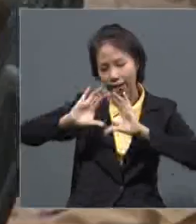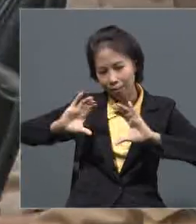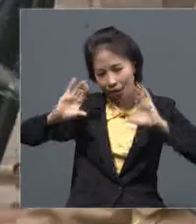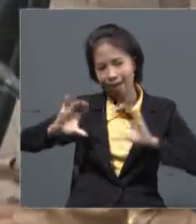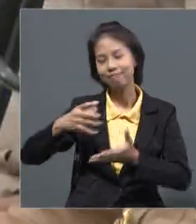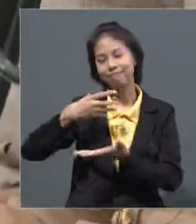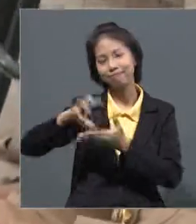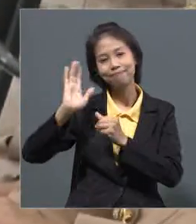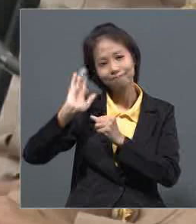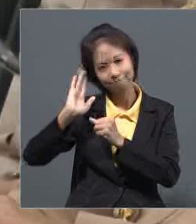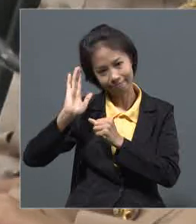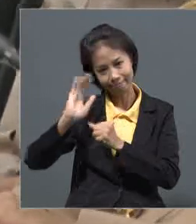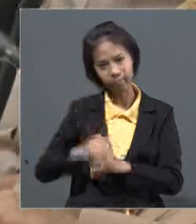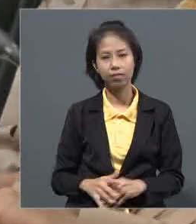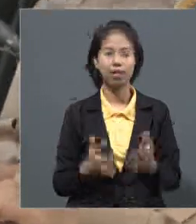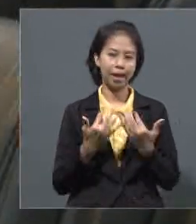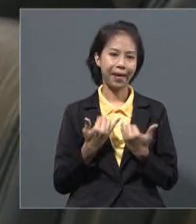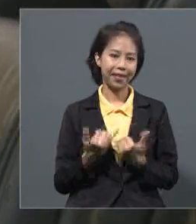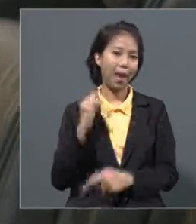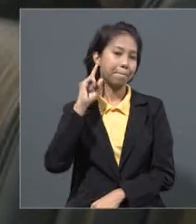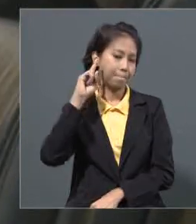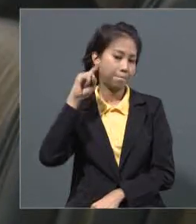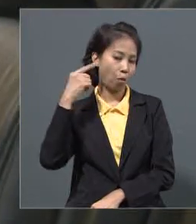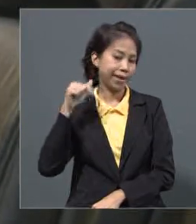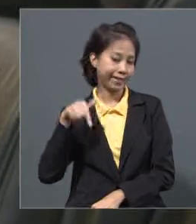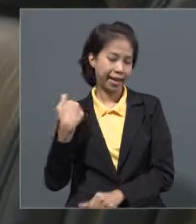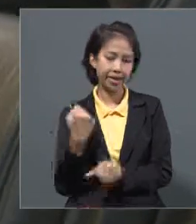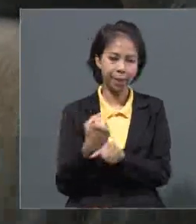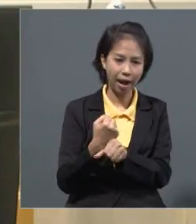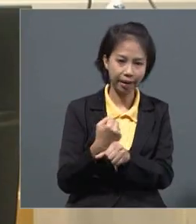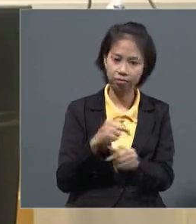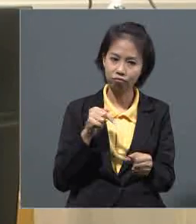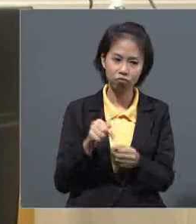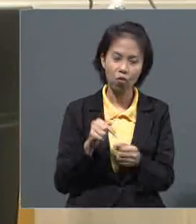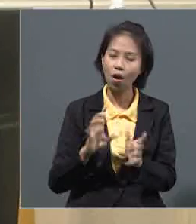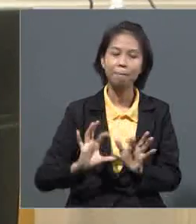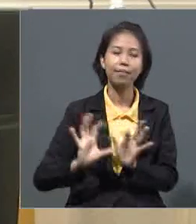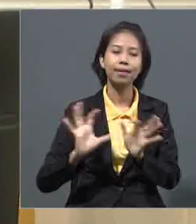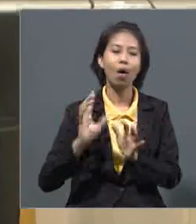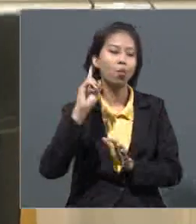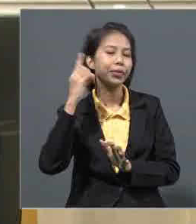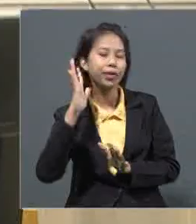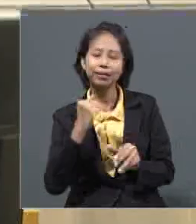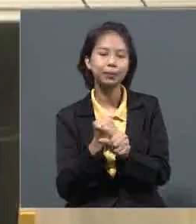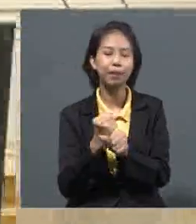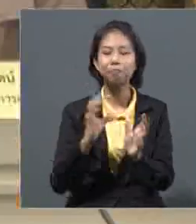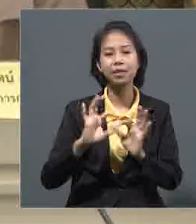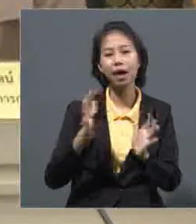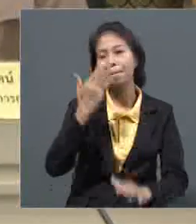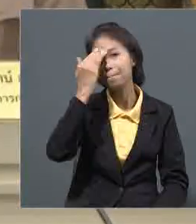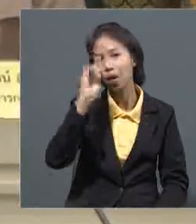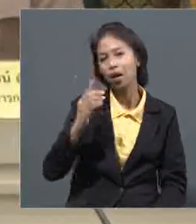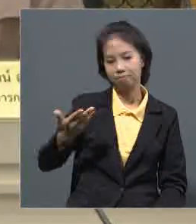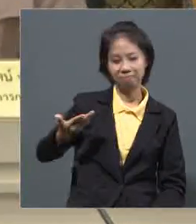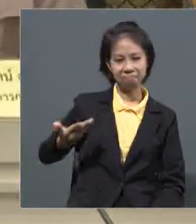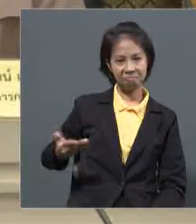ส่วนความเป็นผู้หญิงของรัฐมนตรีอันนี้ไม่กระทบต่อนโยบายการปราบปรามผู้มีอิทธิพลอย่างแน่นอนเพราะอะไรเพราะเธอเป็นจุด